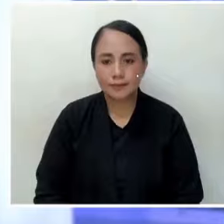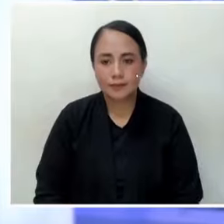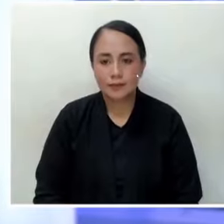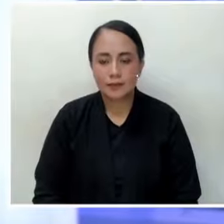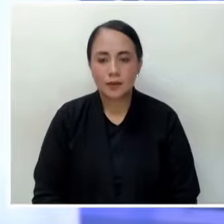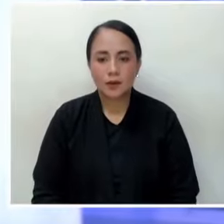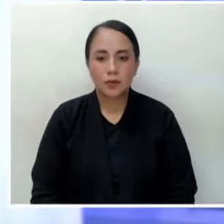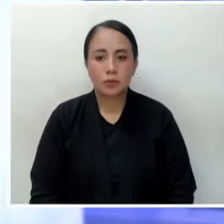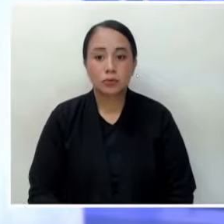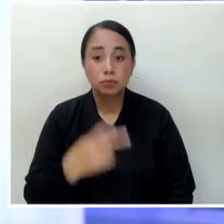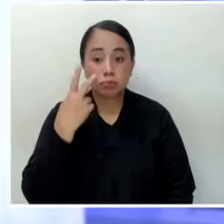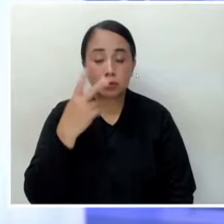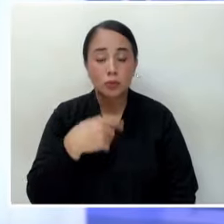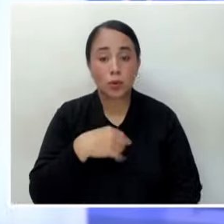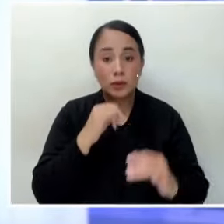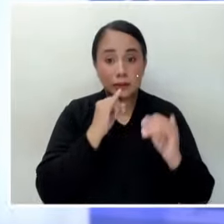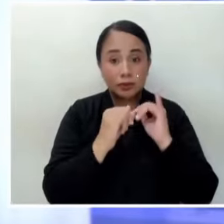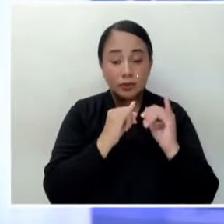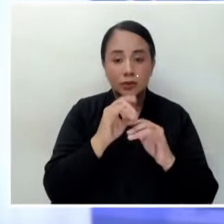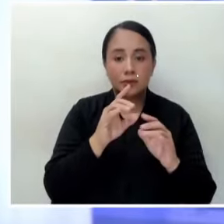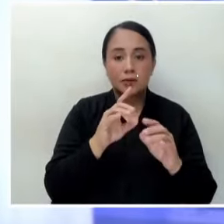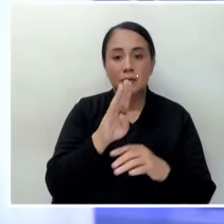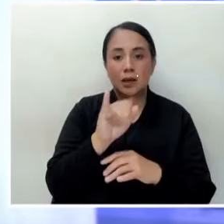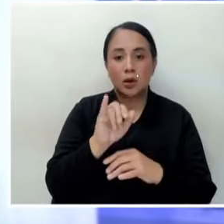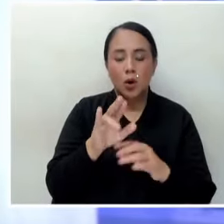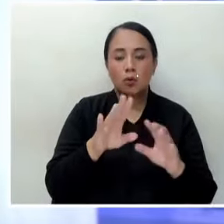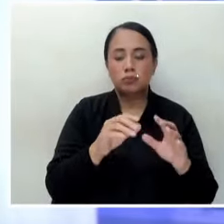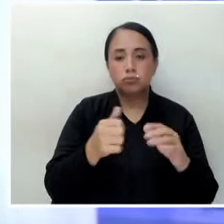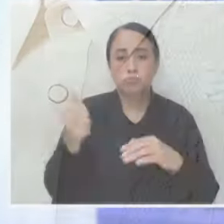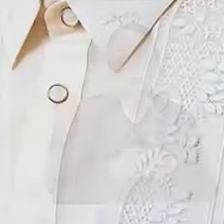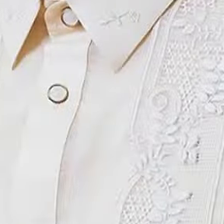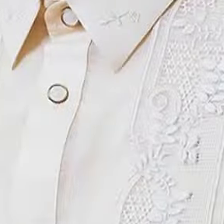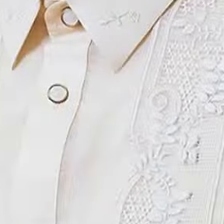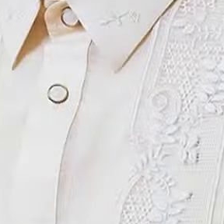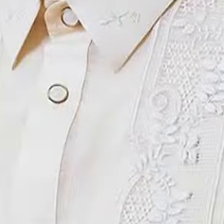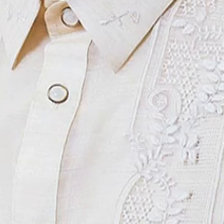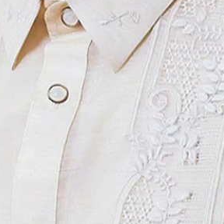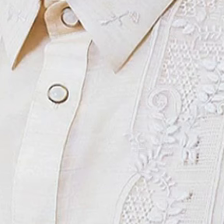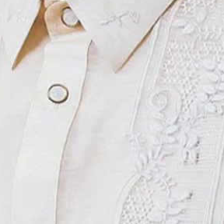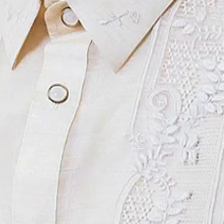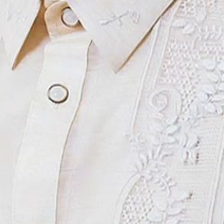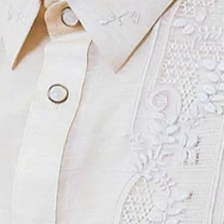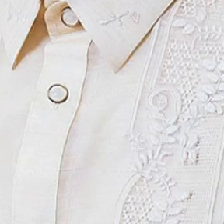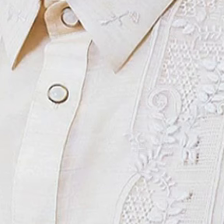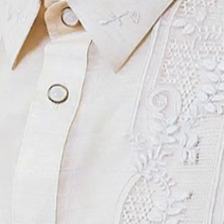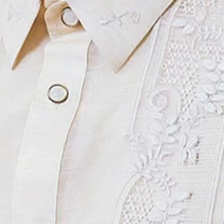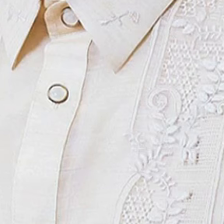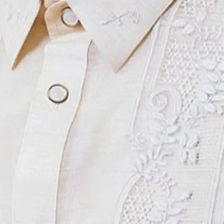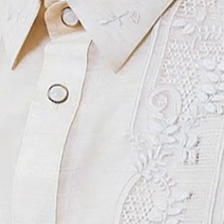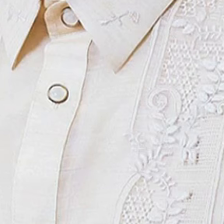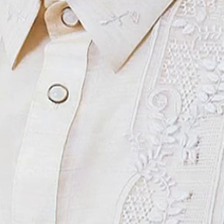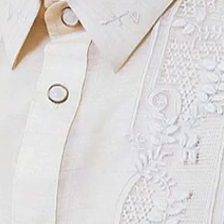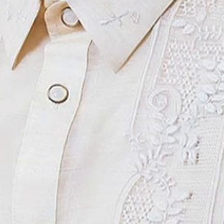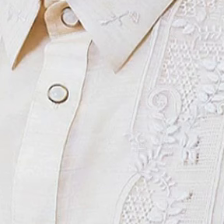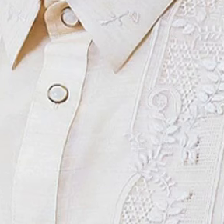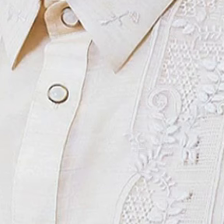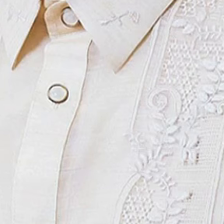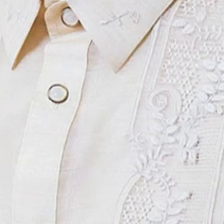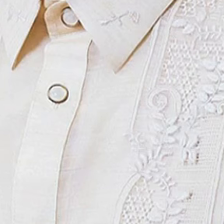Abangan po ang buong panayam kay BIR Commissioner Romeo Lumagi Jr. sa ABS-CBN News Channel ngayong Biyernes